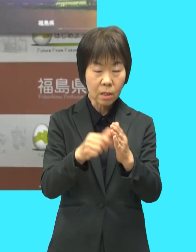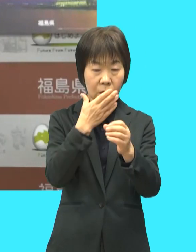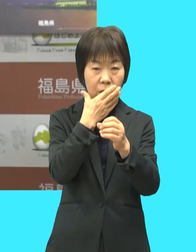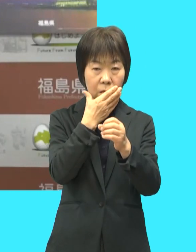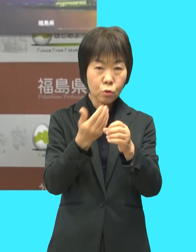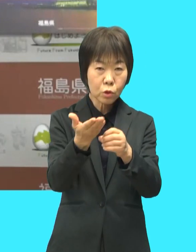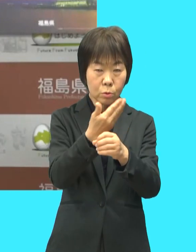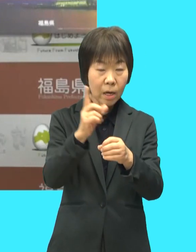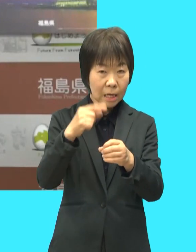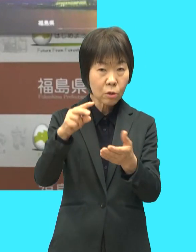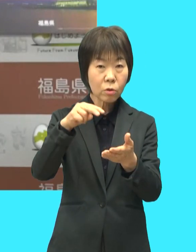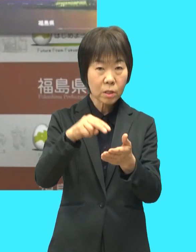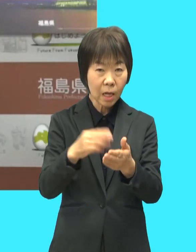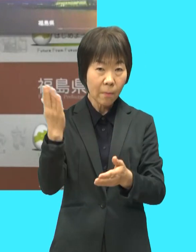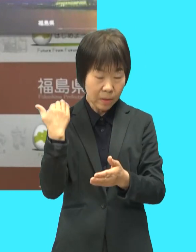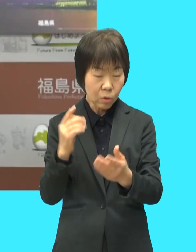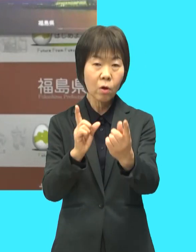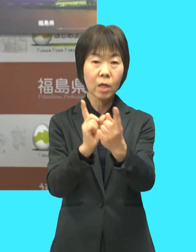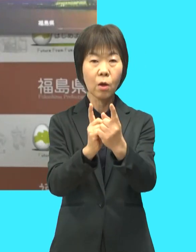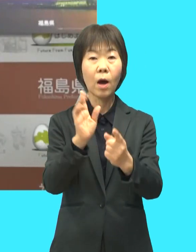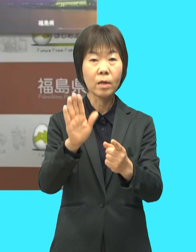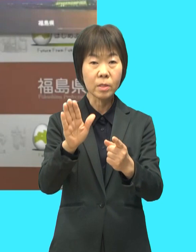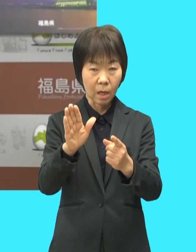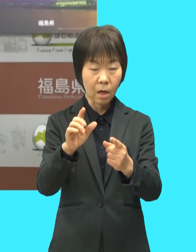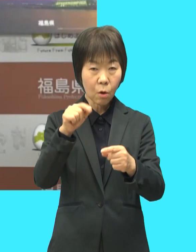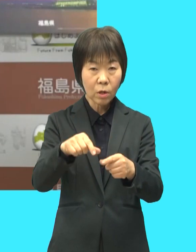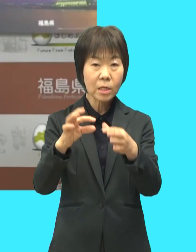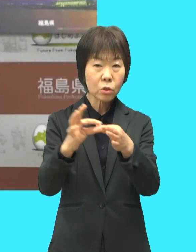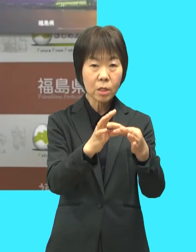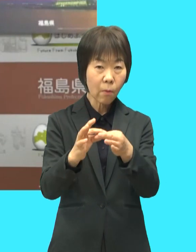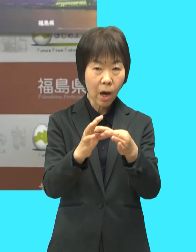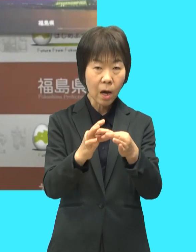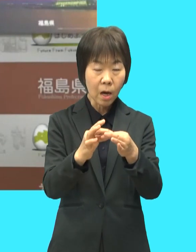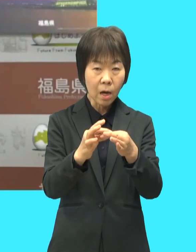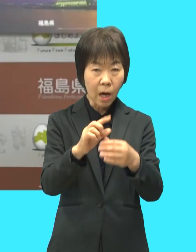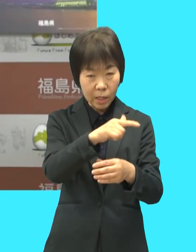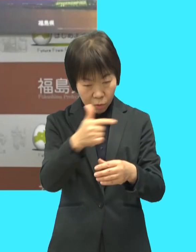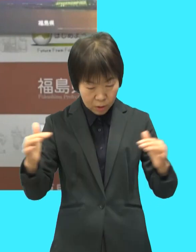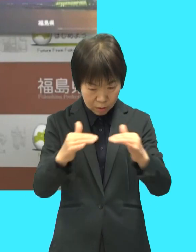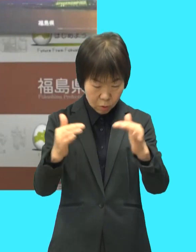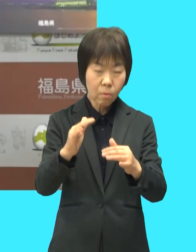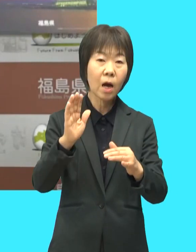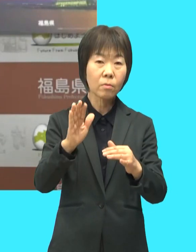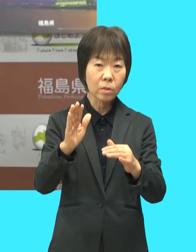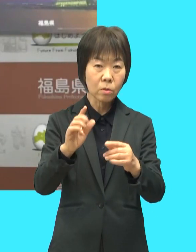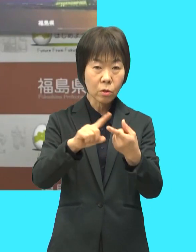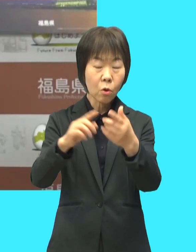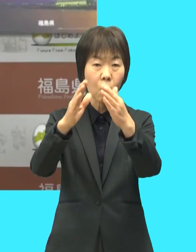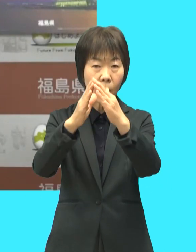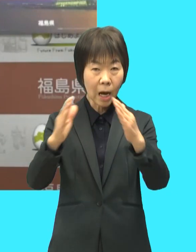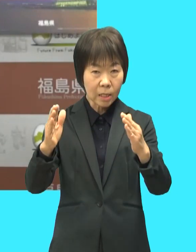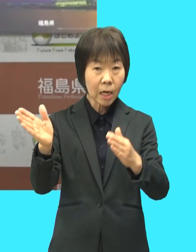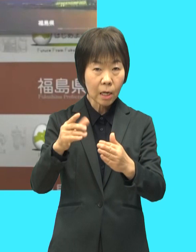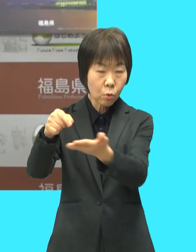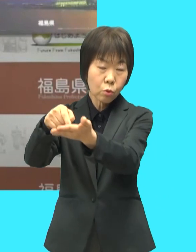てああいった対応をさせていただきました。でその後この件についてはさまざまな議論もございます。また協会における要望